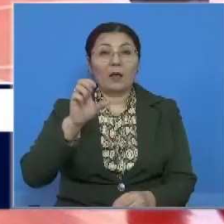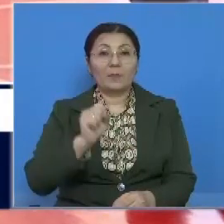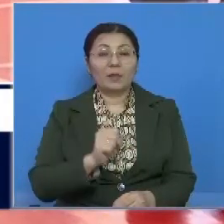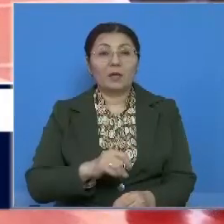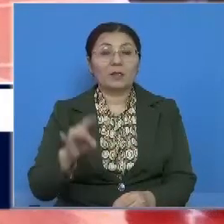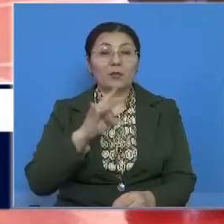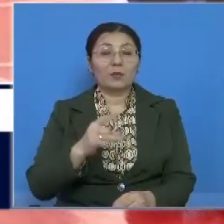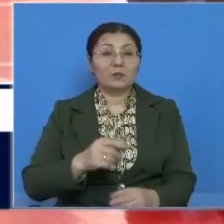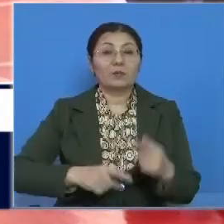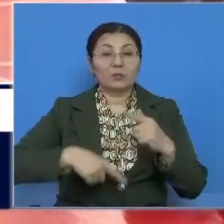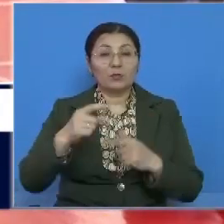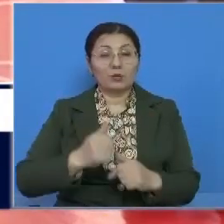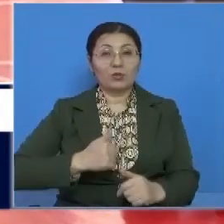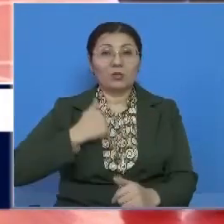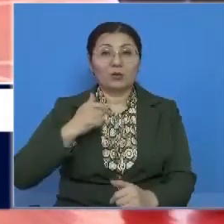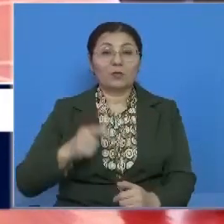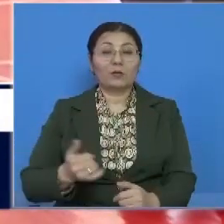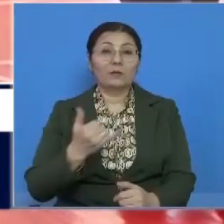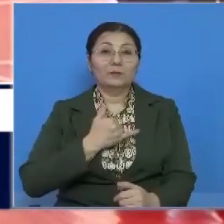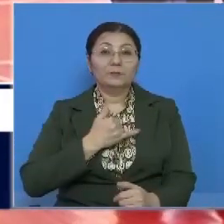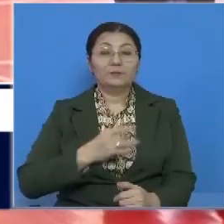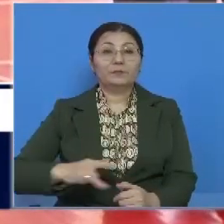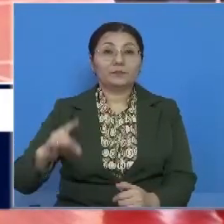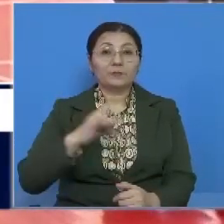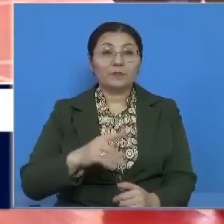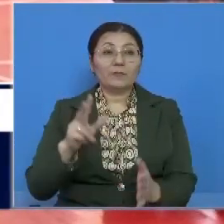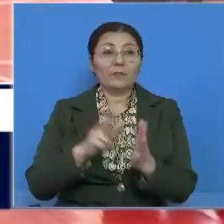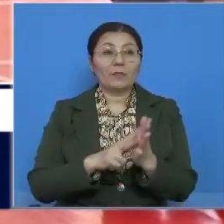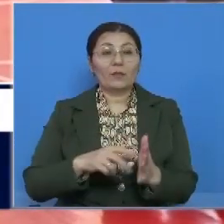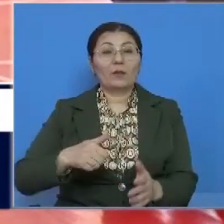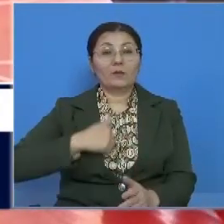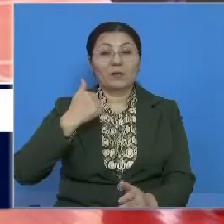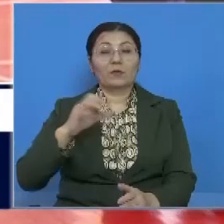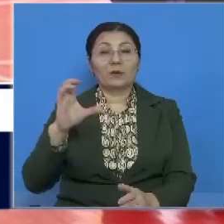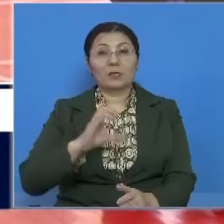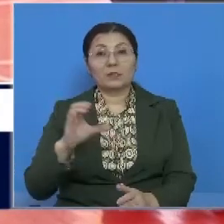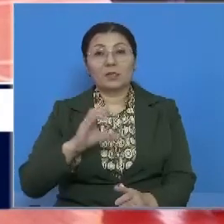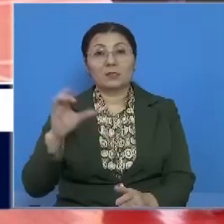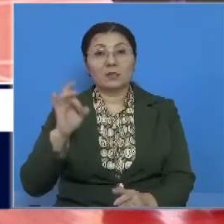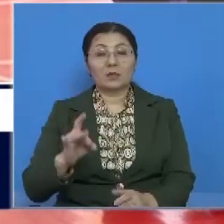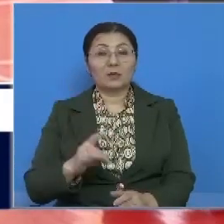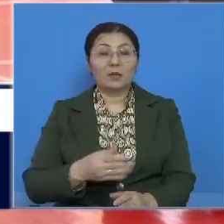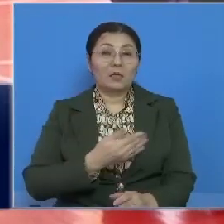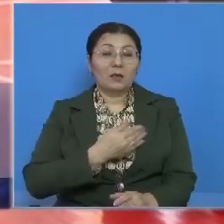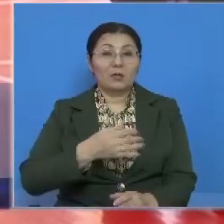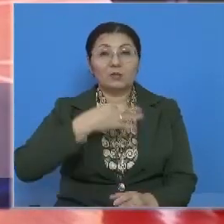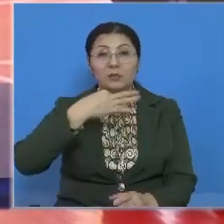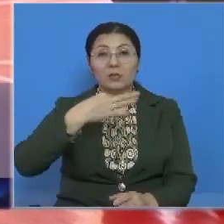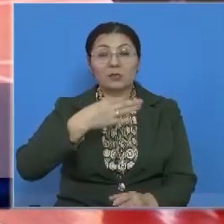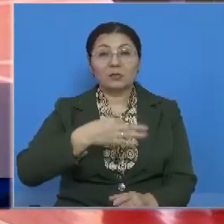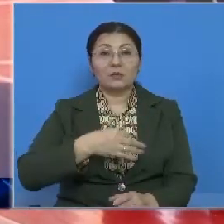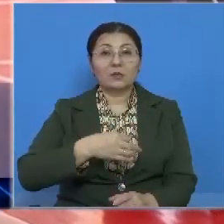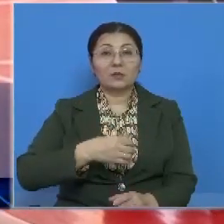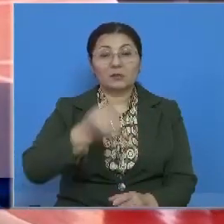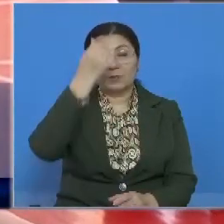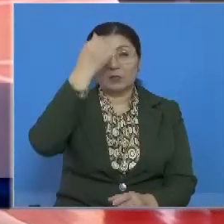чемпионов, с родины героев. У нас в районе 8 героев Советского Союза. Хочу выразить благодарность областному